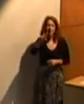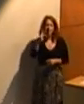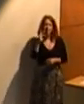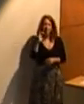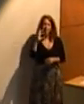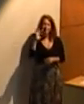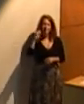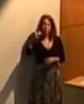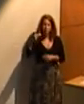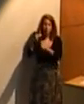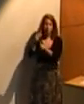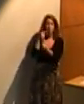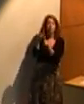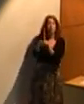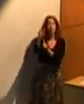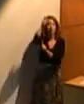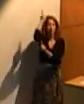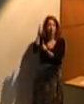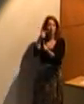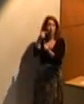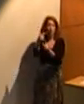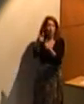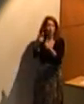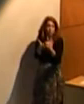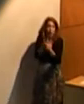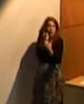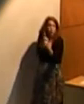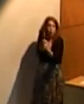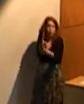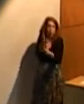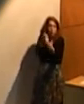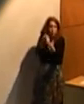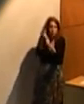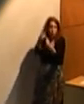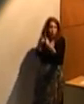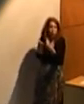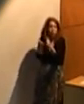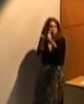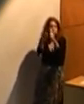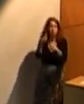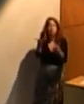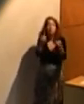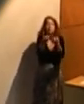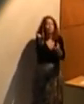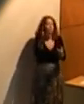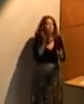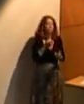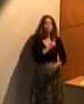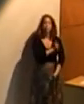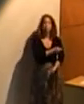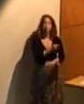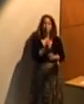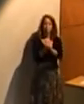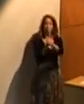adaptée donc finalement je faire en sorte que mon corps s'ajuste à une performance sportive par exemple est ce que c'est ça